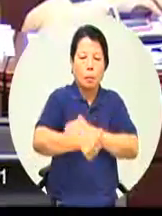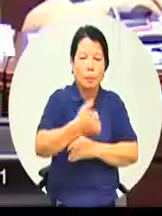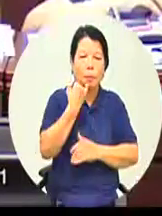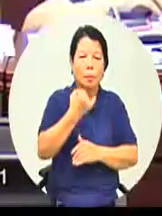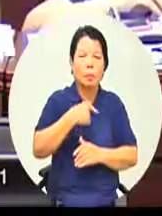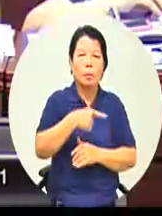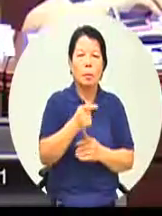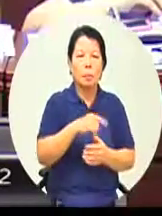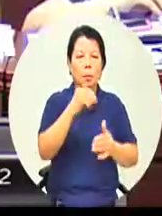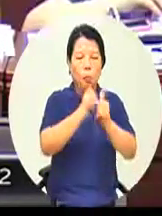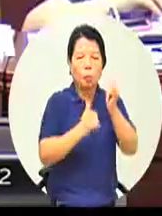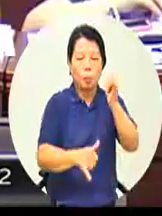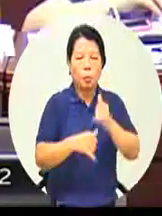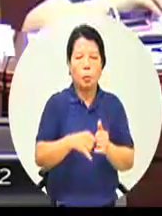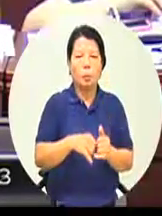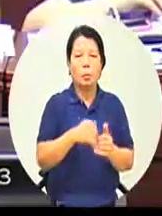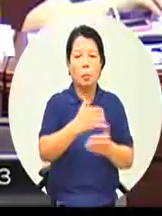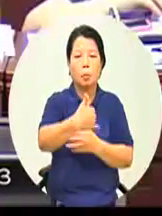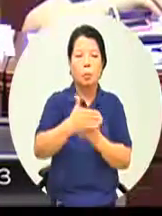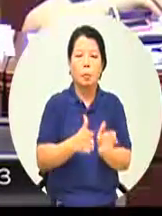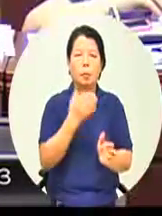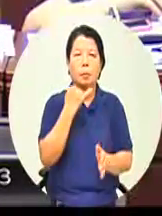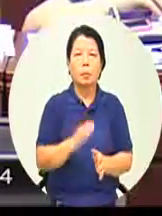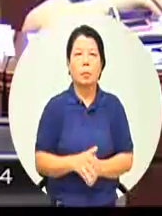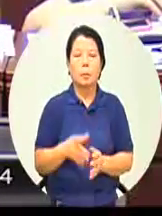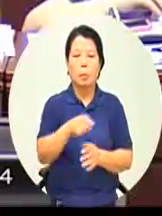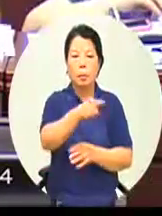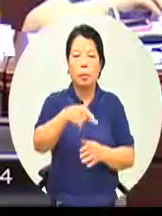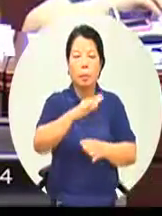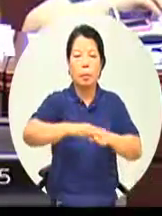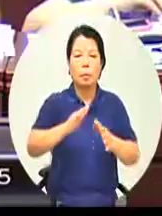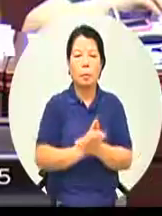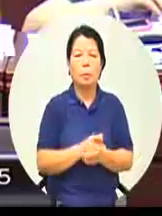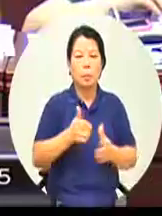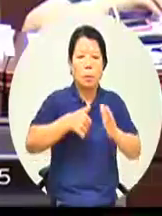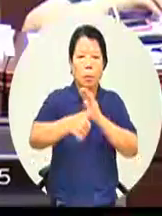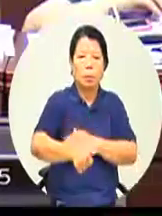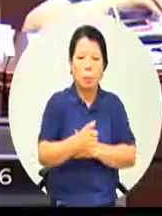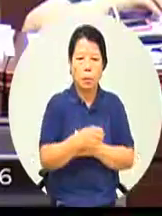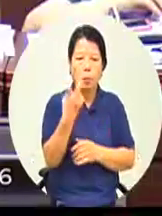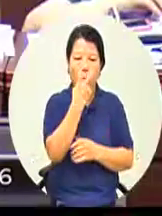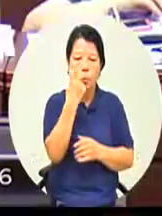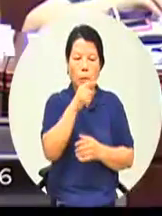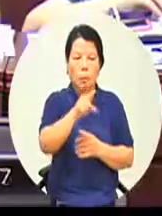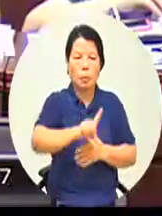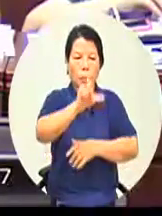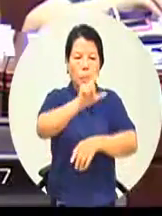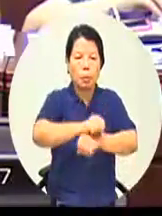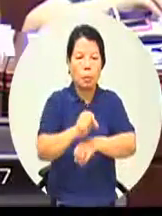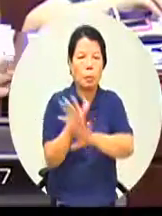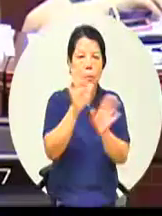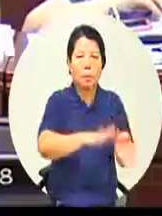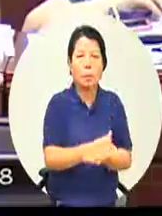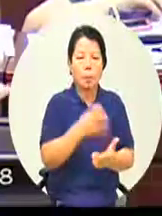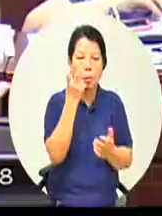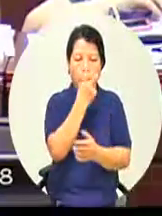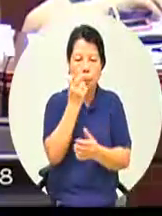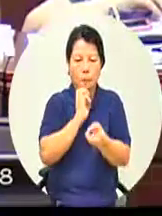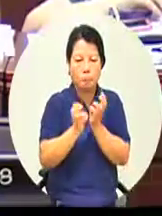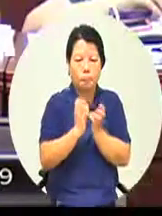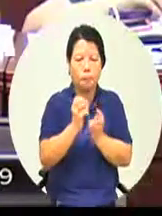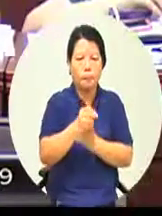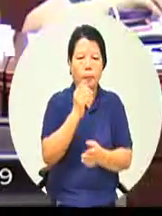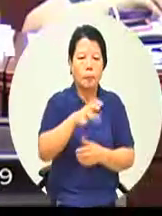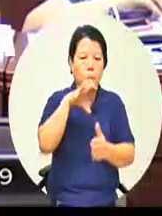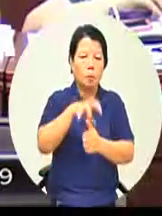学校小朋友的故事班，那另外他们也会做路班，会去看他的上课情形哦，做一个比较严谨的一个规